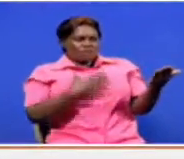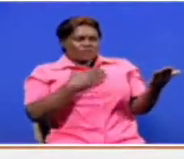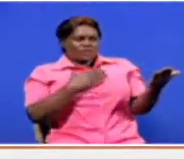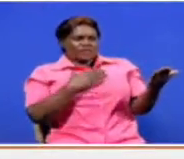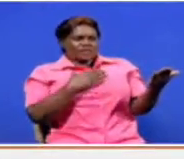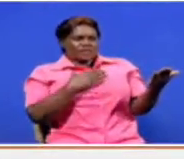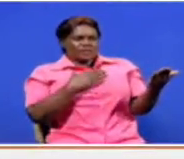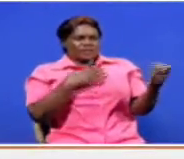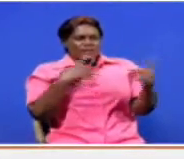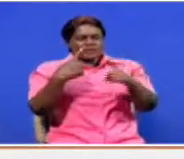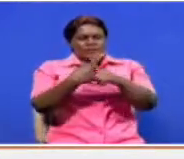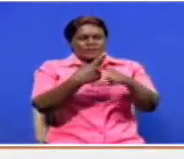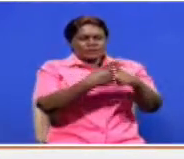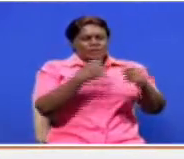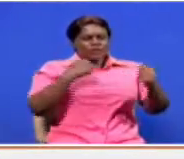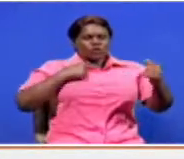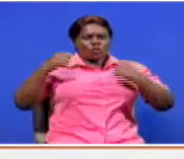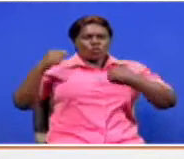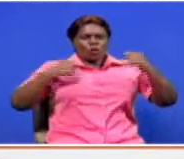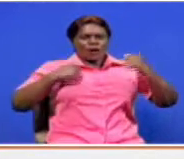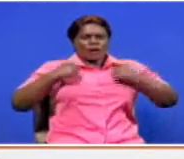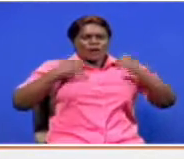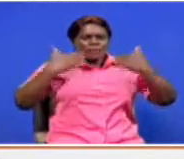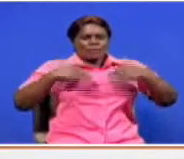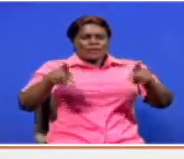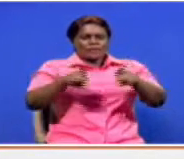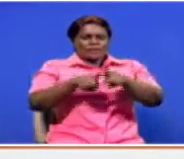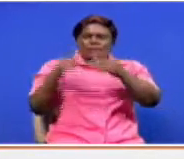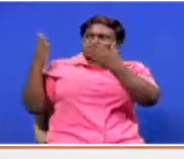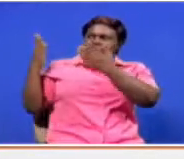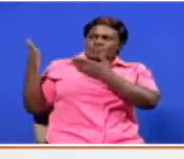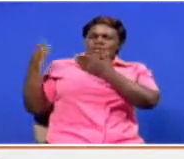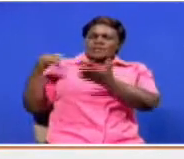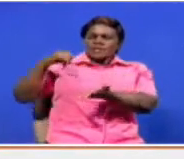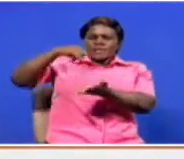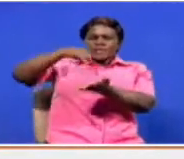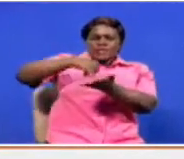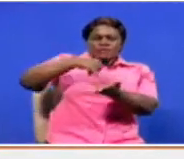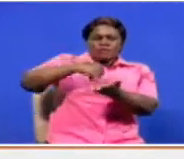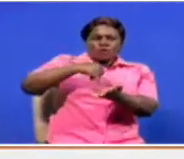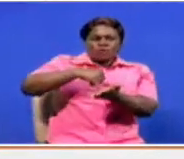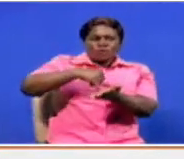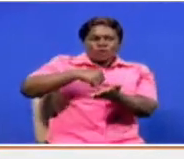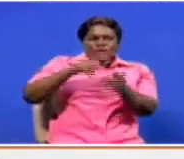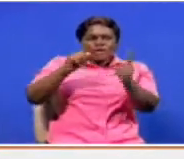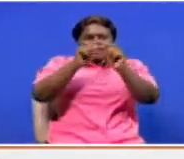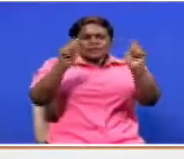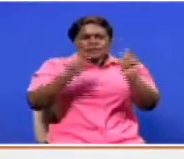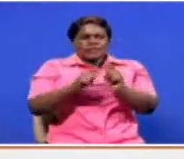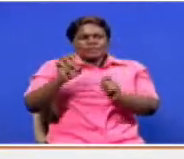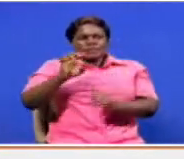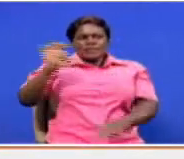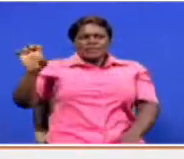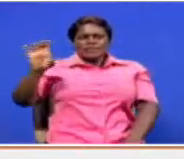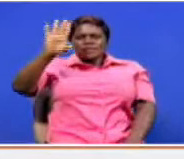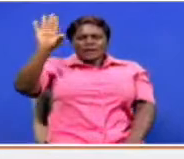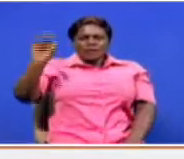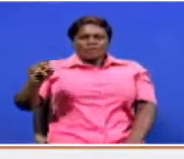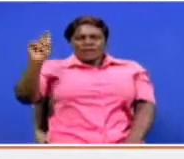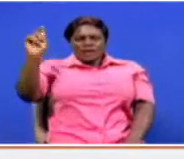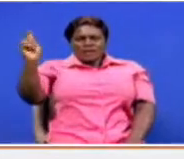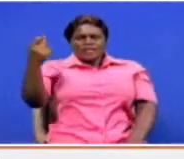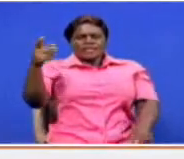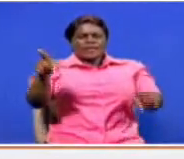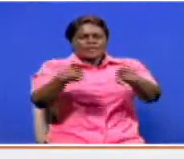tofauti tofauti Rwanda wawe na mchezo kama hii. Kwa hivyo itahusisha timu za Afrika Mashariki. So Kenya